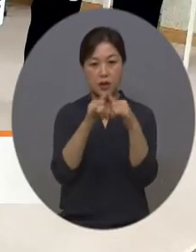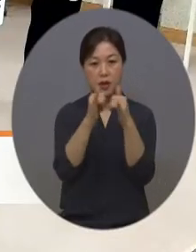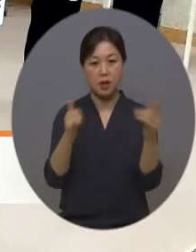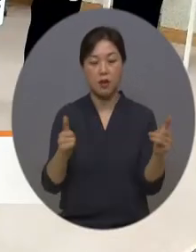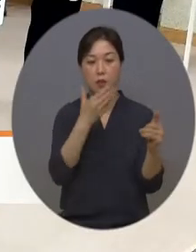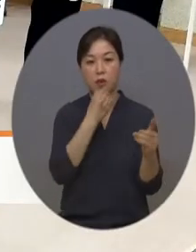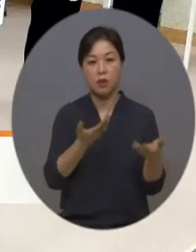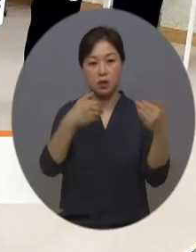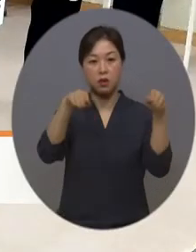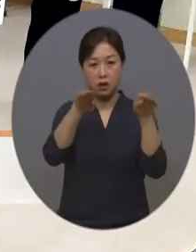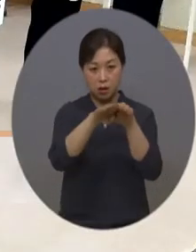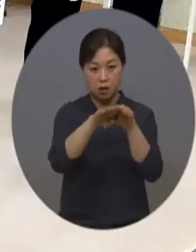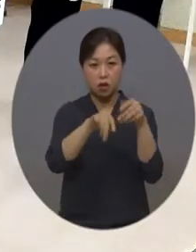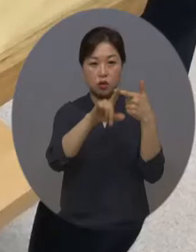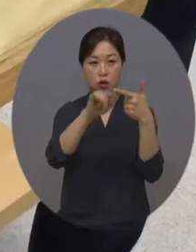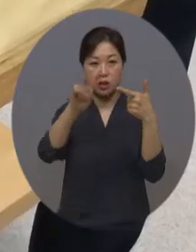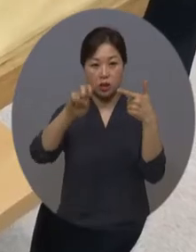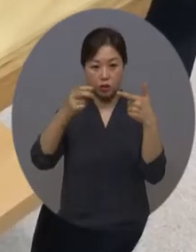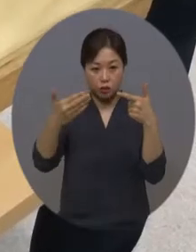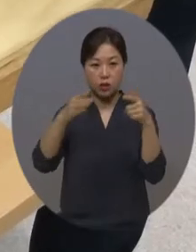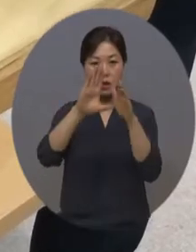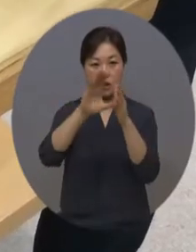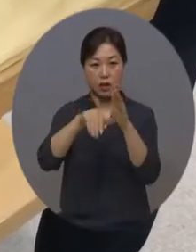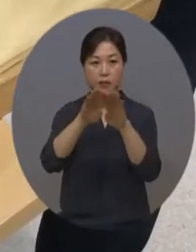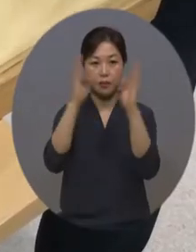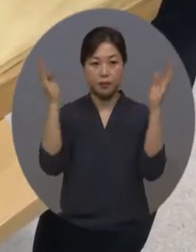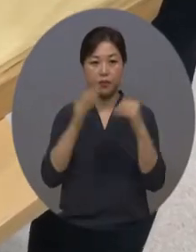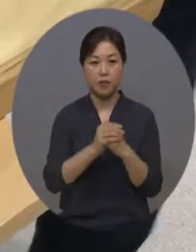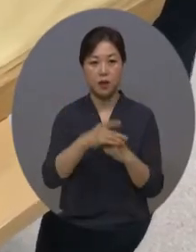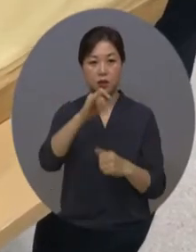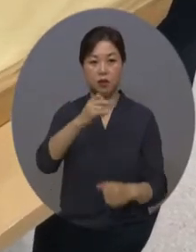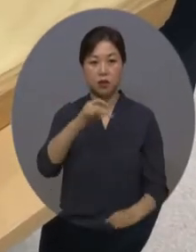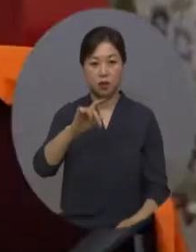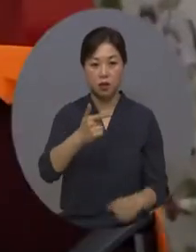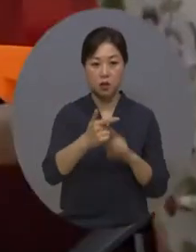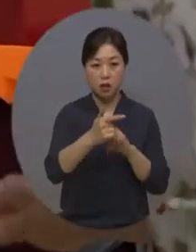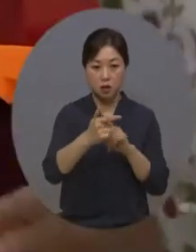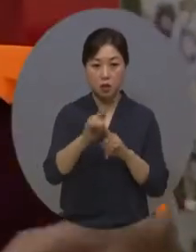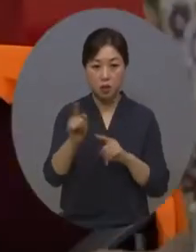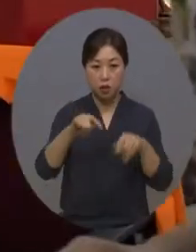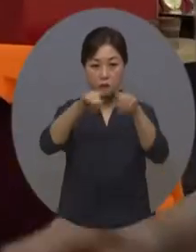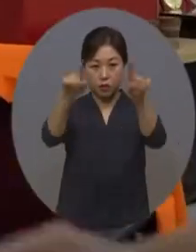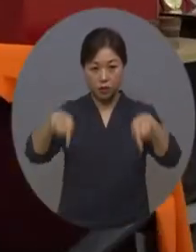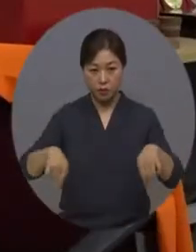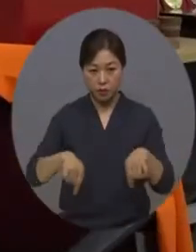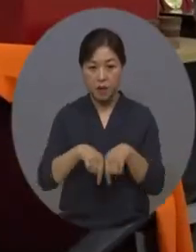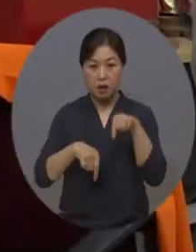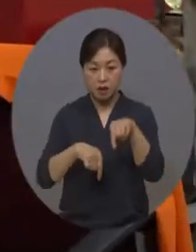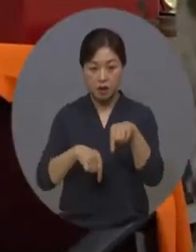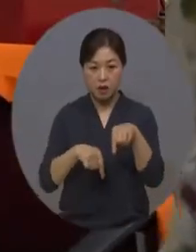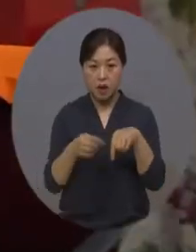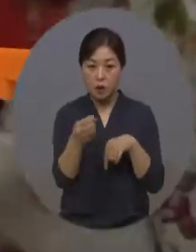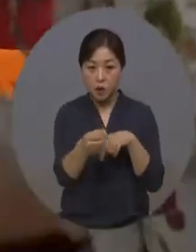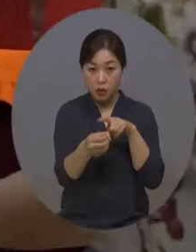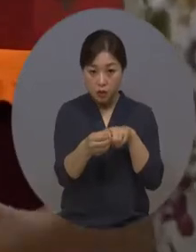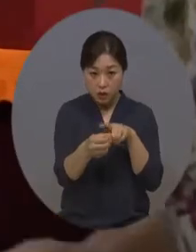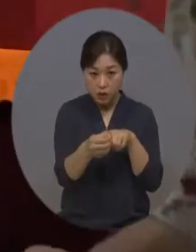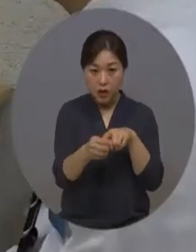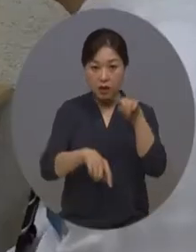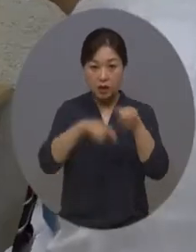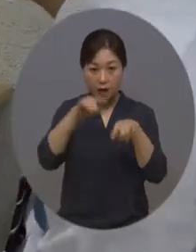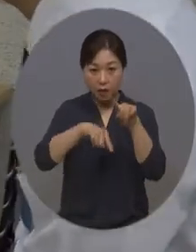6월 29일 개최 됐습니다 출렁 경기는 실 박이라는 케이블 위해 원반 모양의 나무 컵을 굴려